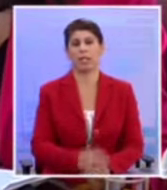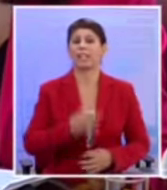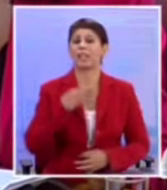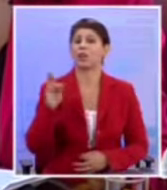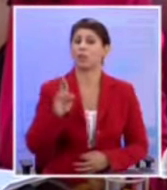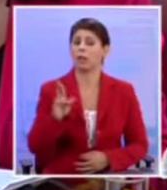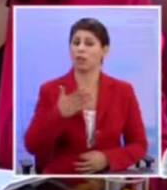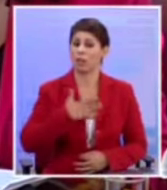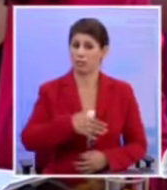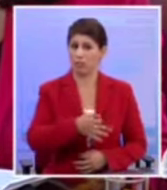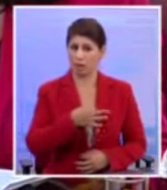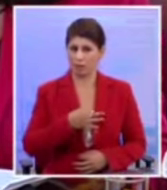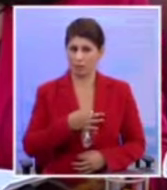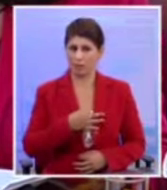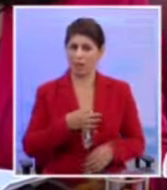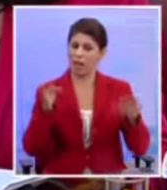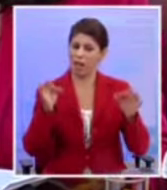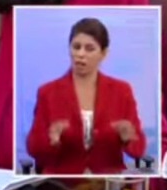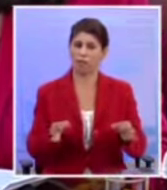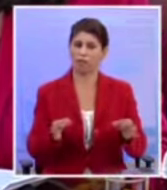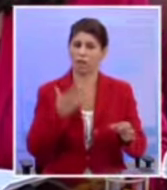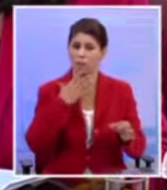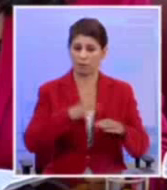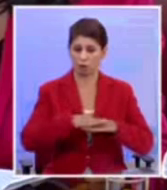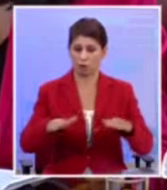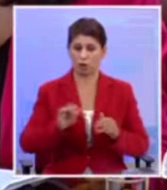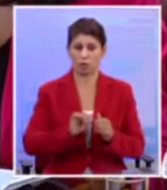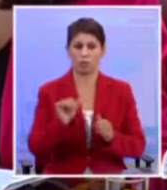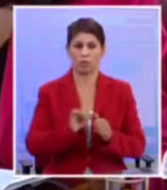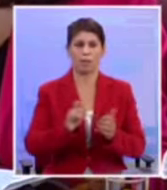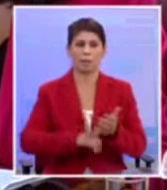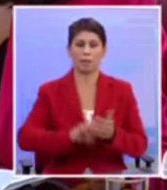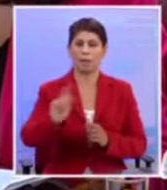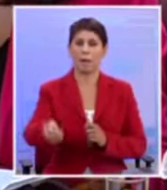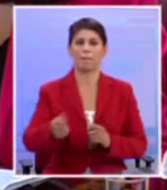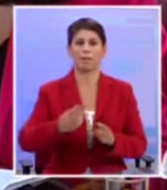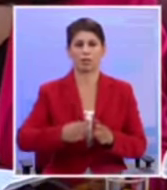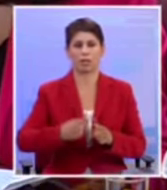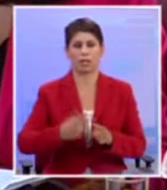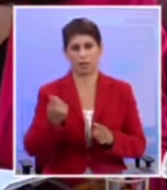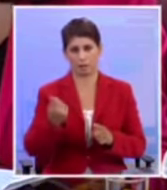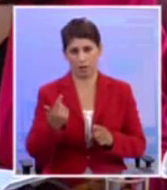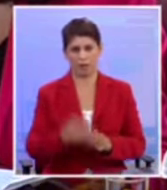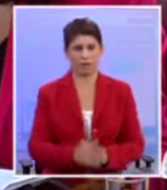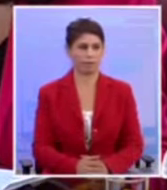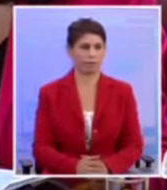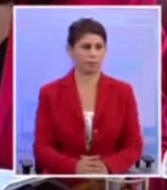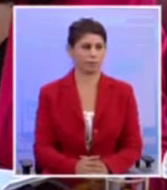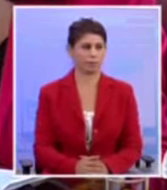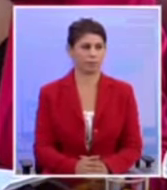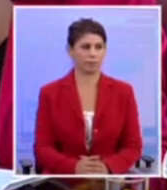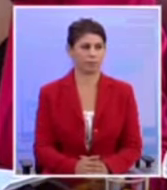ήθελα να μου πείτε, ακριβώς επειδή στο τέλος του μήνα πρέπει να πληρώσει η χώρα μας κάποια χρήματα και